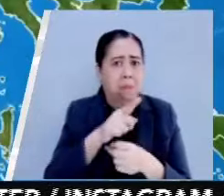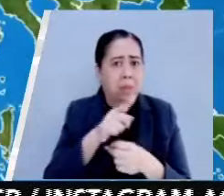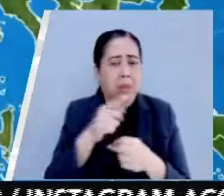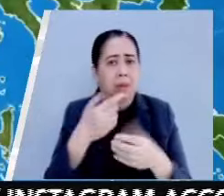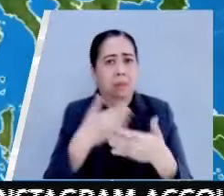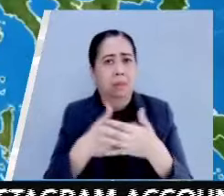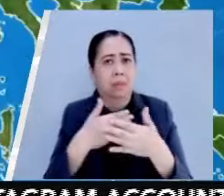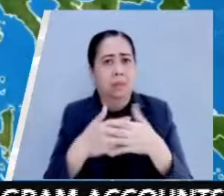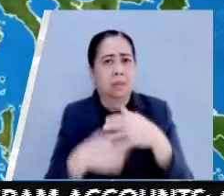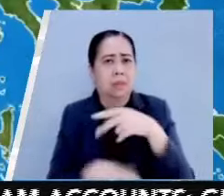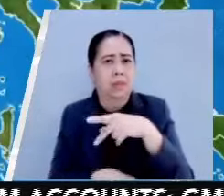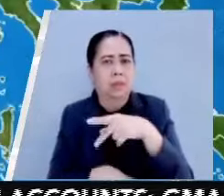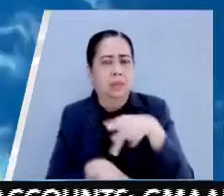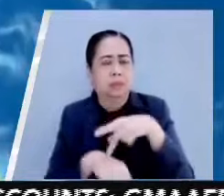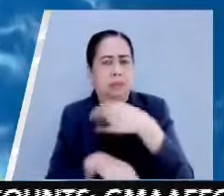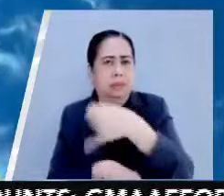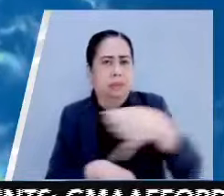PAR.